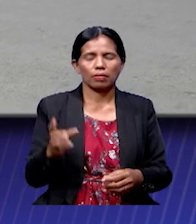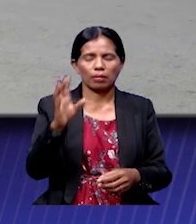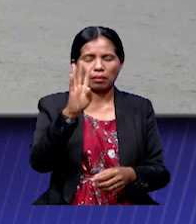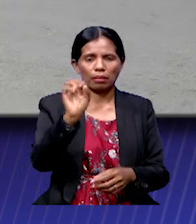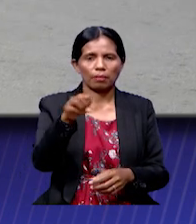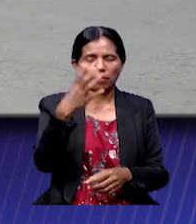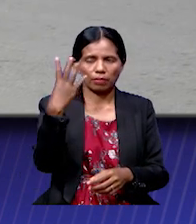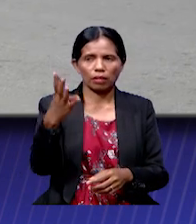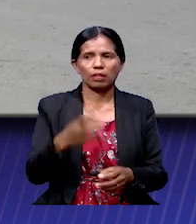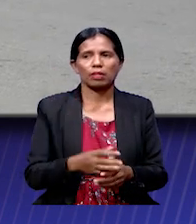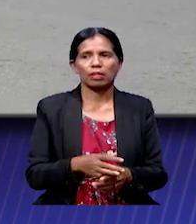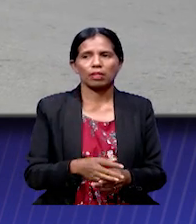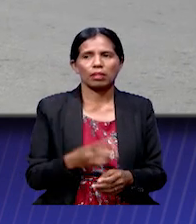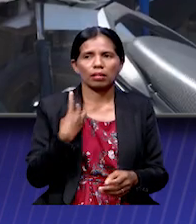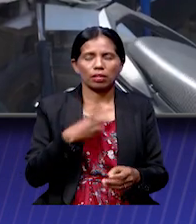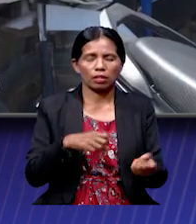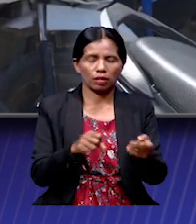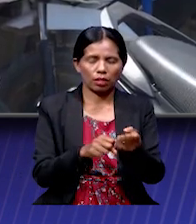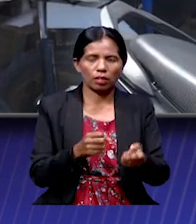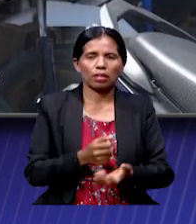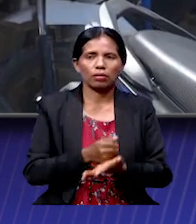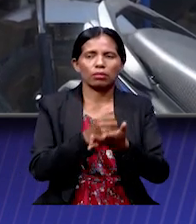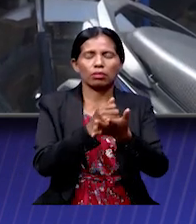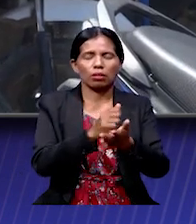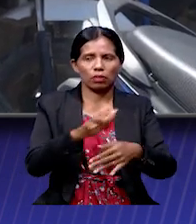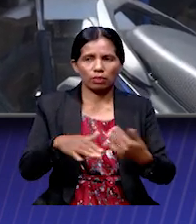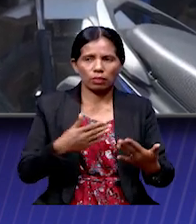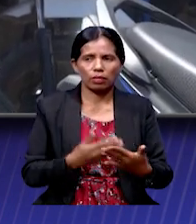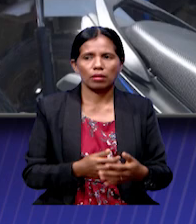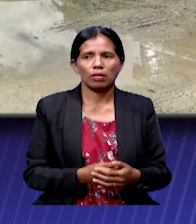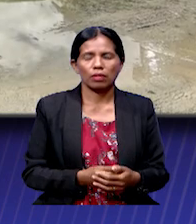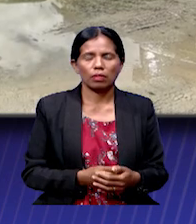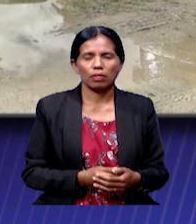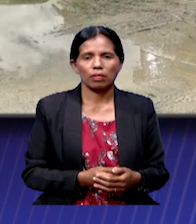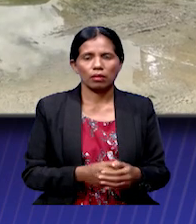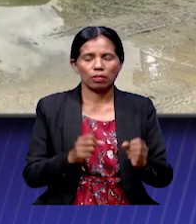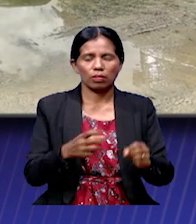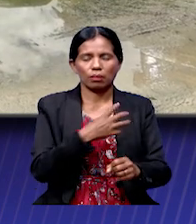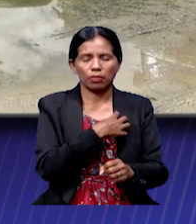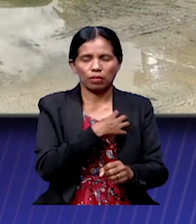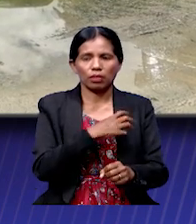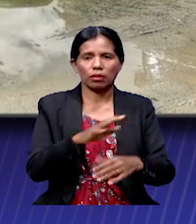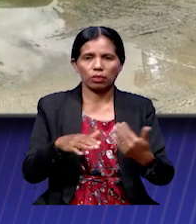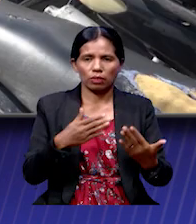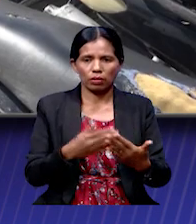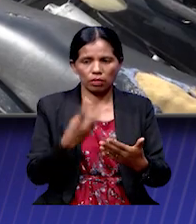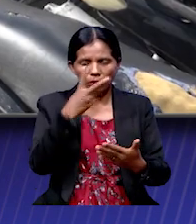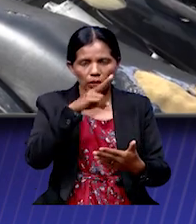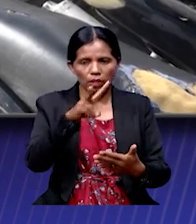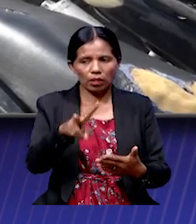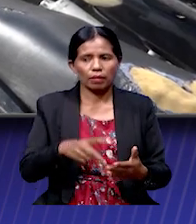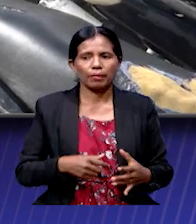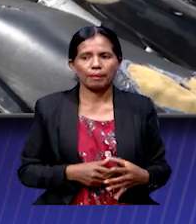kneme kiti kele di lara ita apoyo tu komando zaral under special tolu web